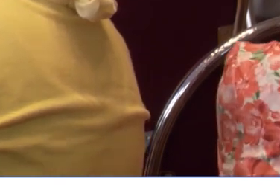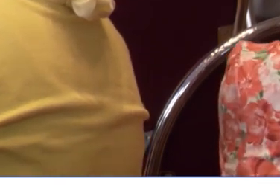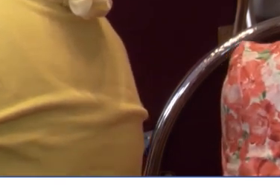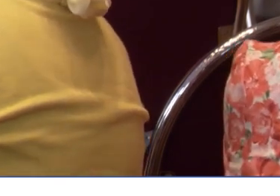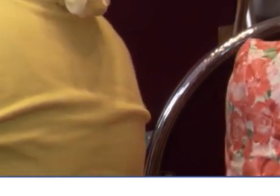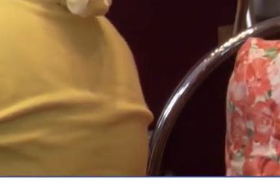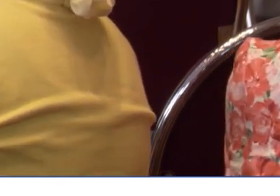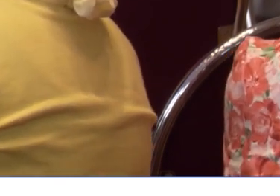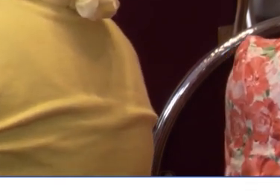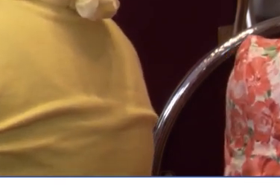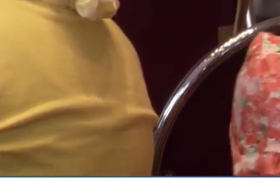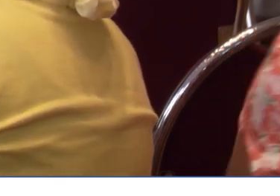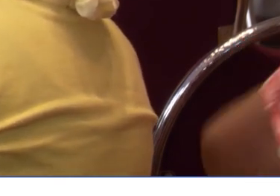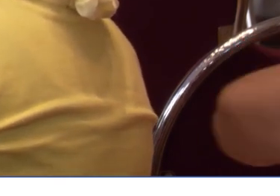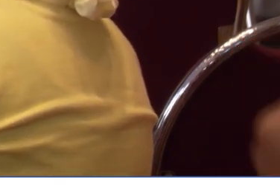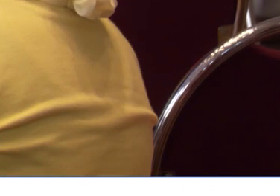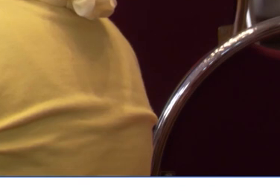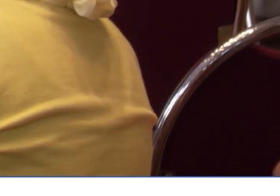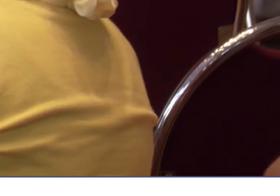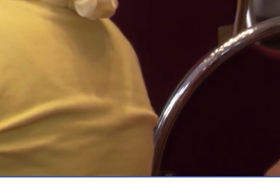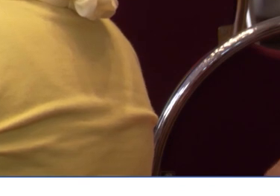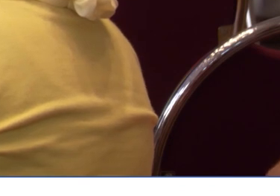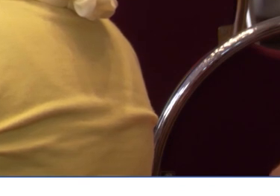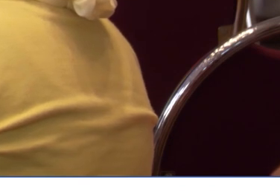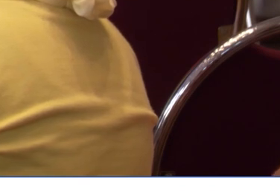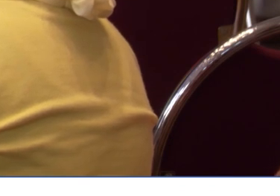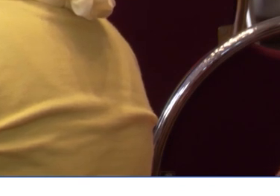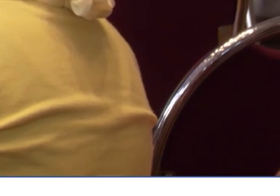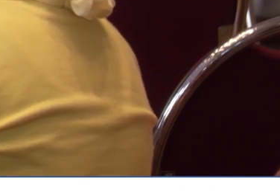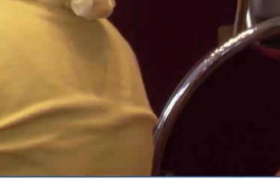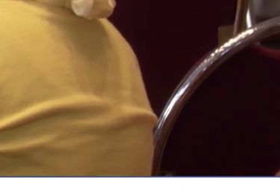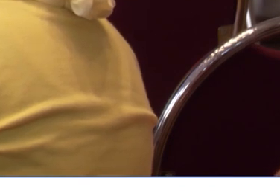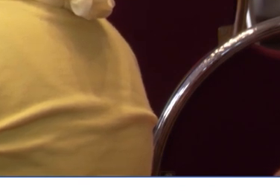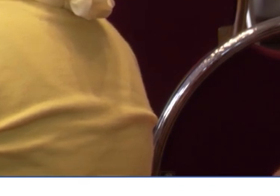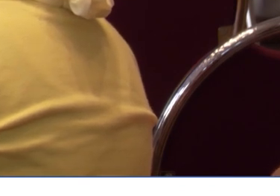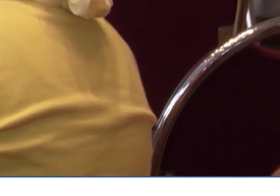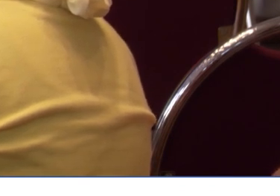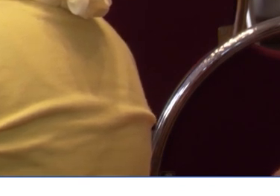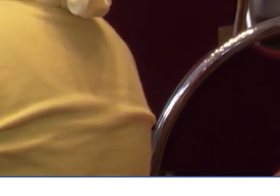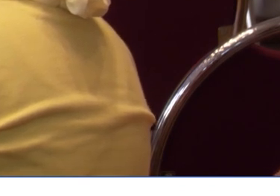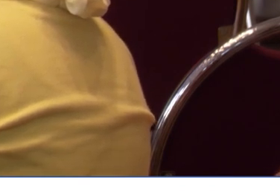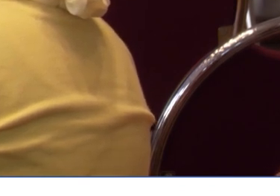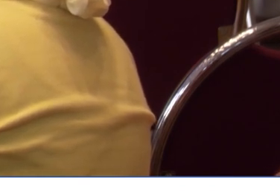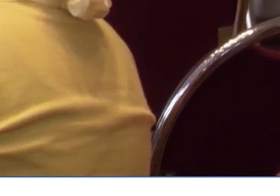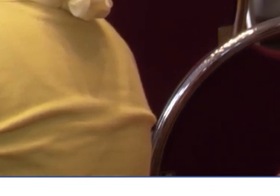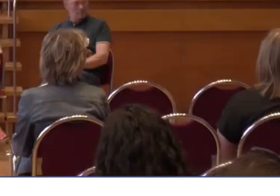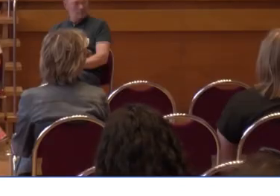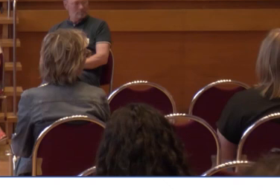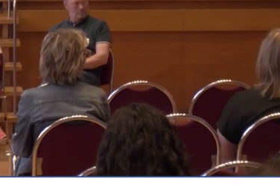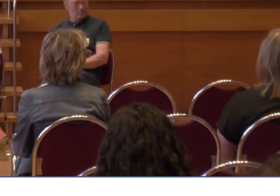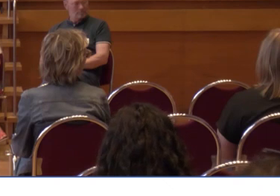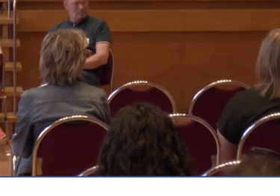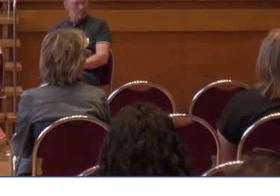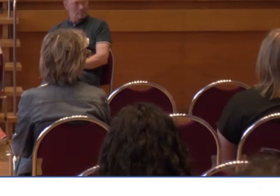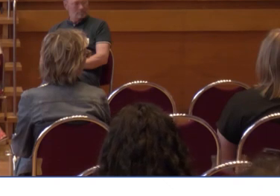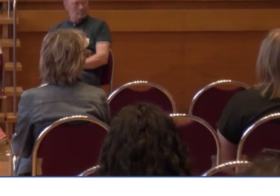ja in diesem Umfang auch gebraucht wird wir haben einen gesunde junge entwickeltes Mädchen aber die kann ja nicht die Mutter versorgen aber die Mutter